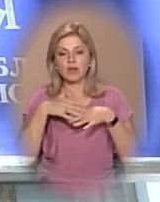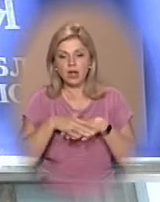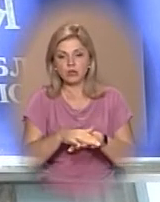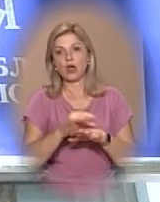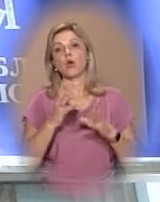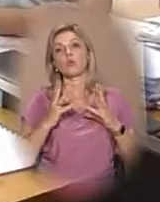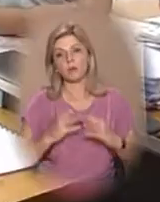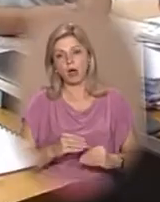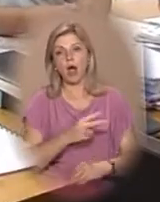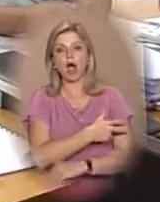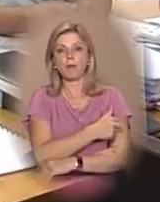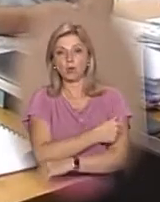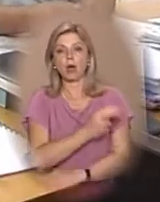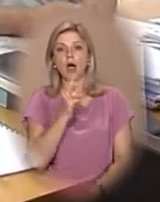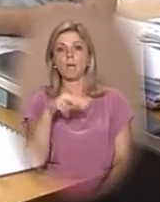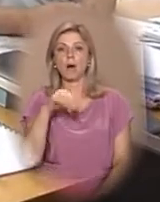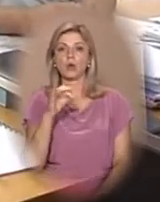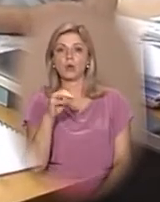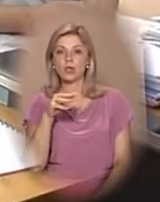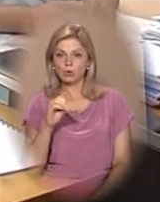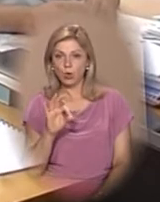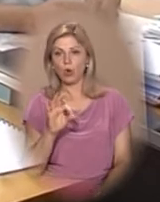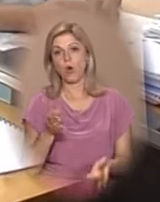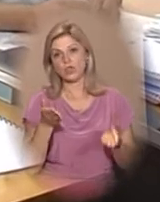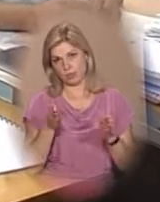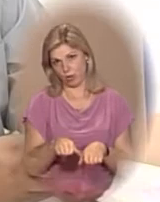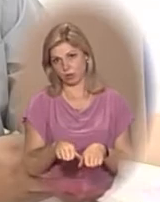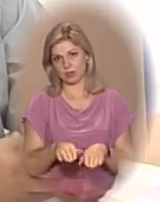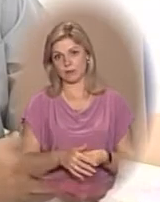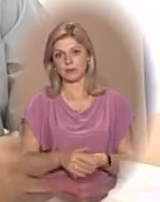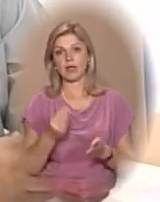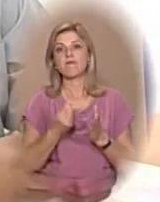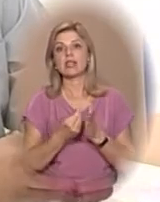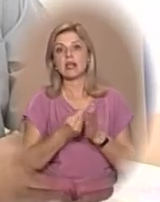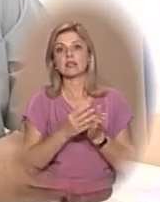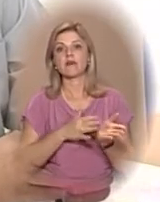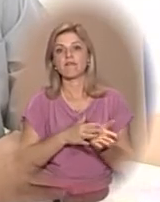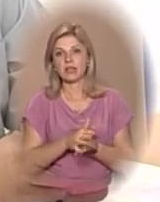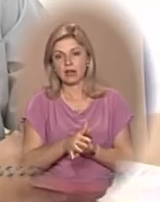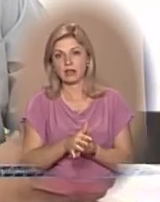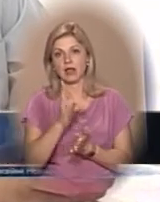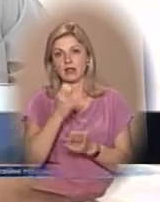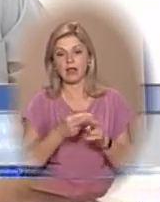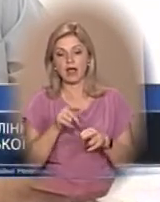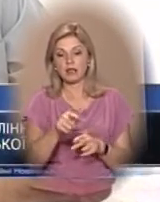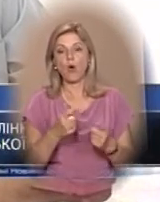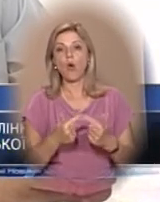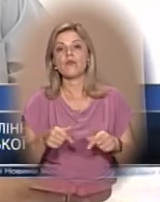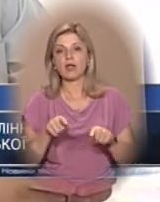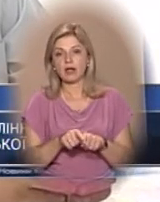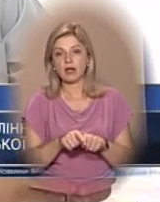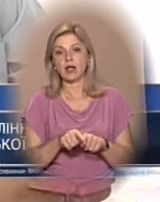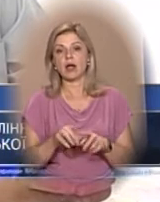заспокоїли – амбулаторія у Парутиному залишається. Фінансові витрати на це відділення десь